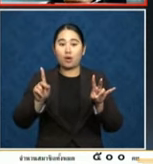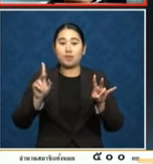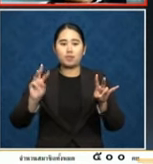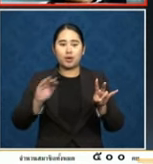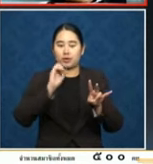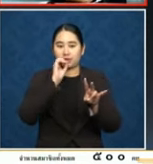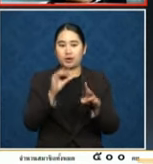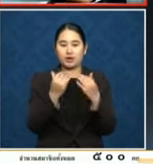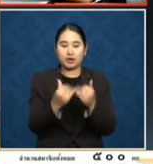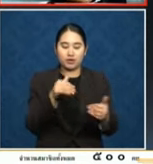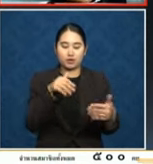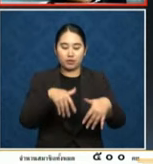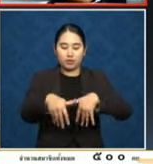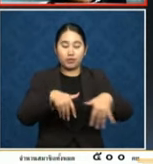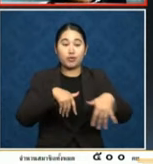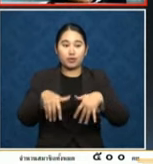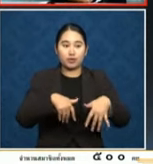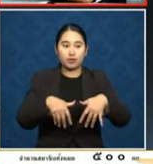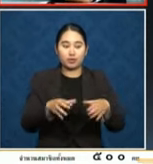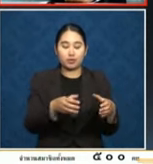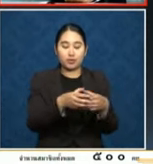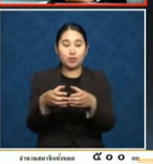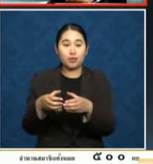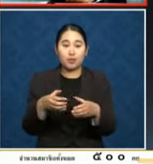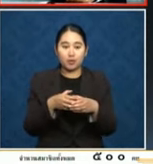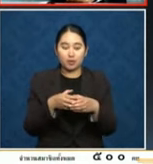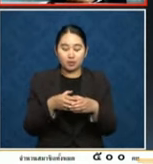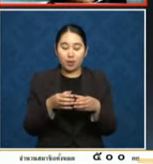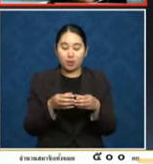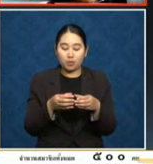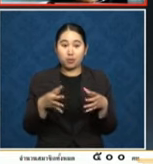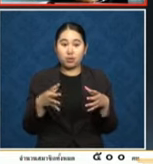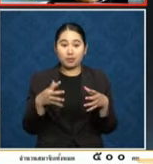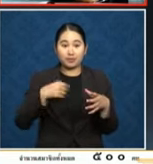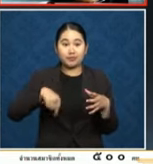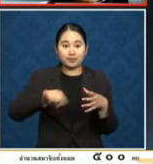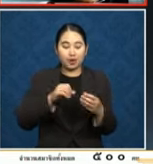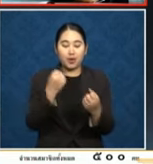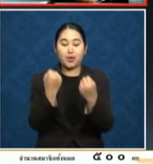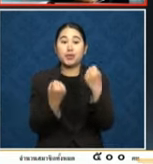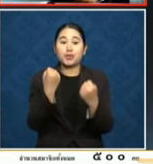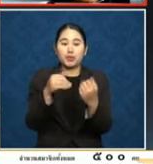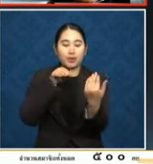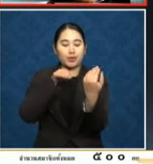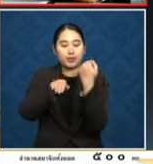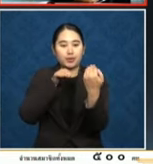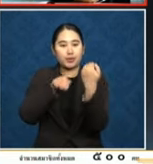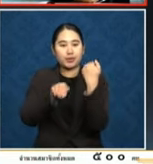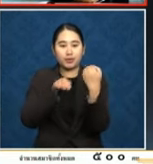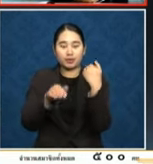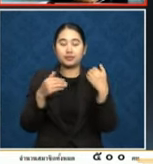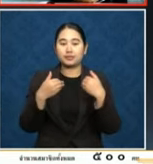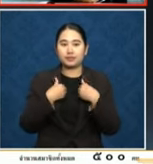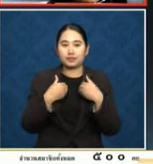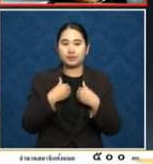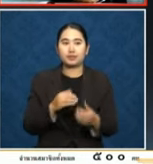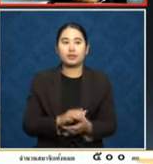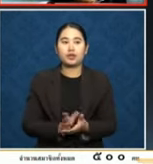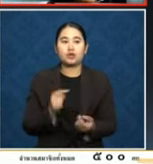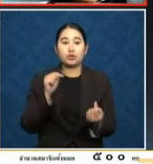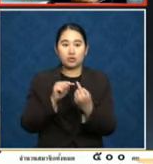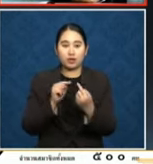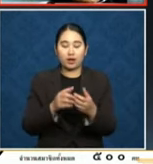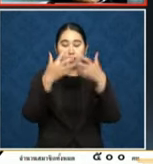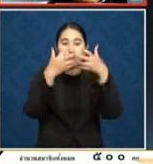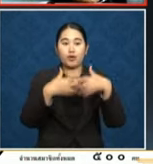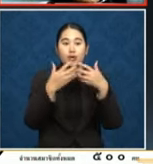นชุมชนบ้านสะโบดซึ่งเป็นชุมชนขนาดใหญ่นะครับรถยนต์สัญจรจำนวนมากบวกกับช่วงโรงงานน้ำตาลเ